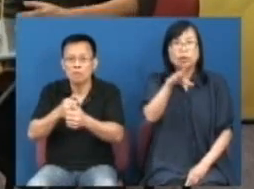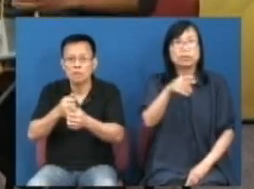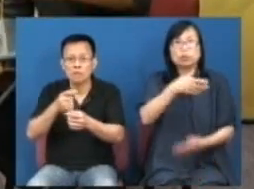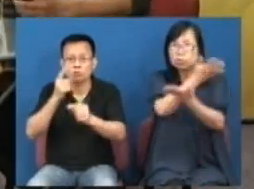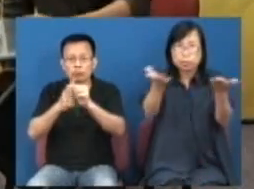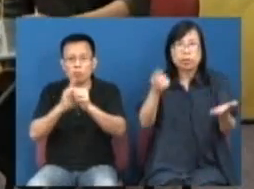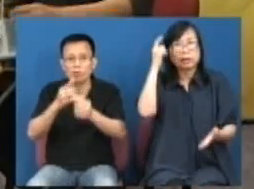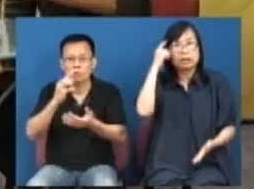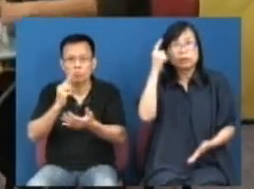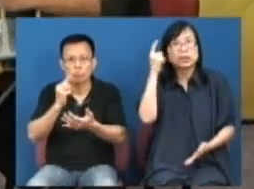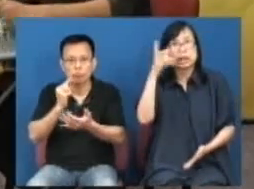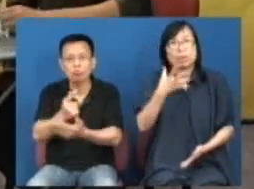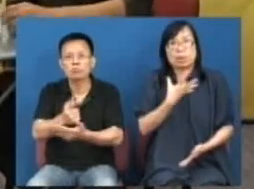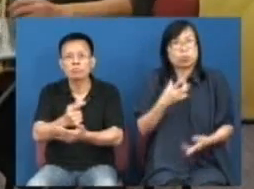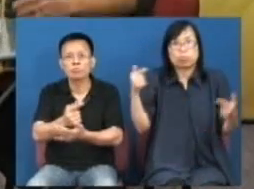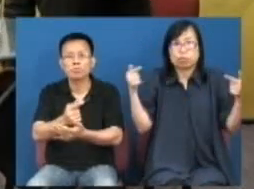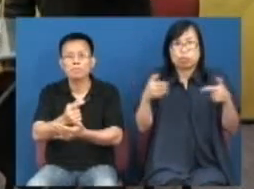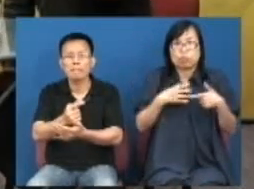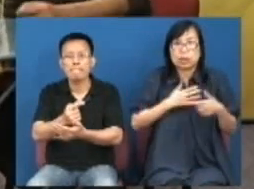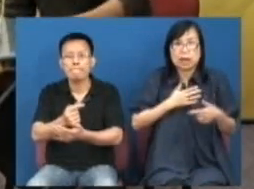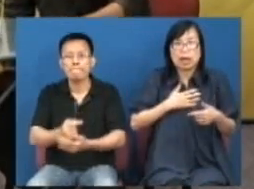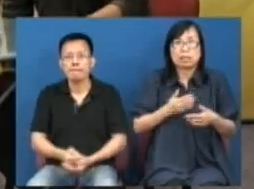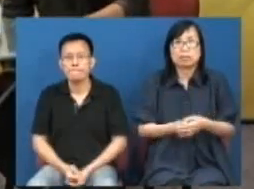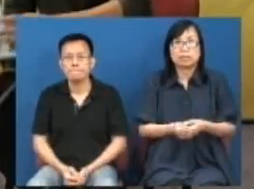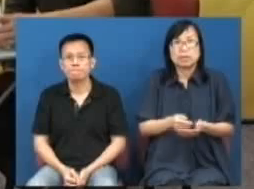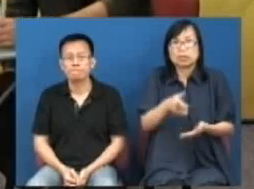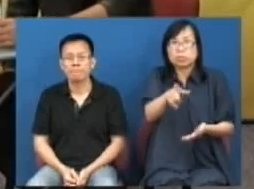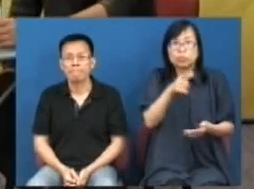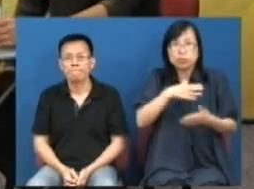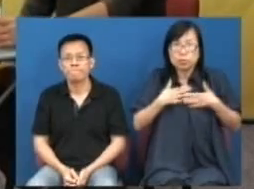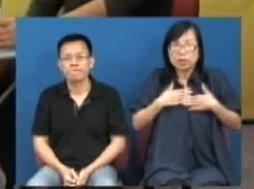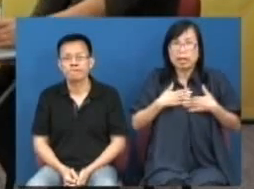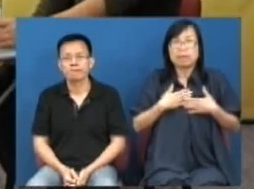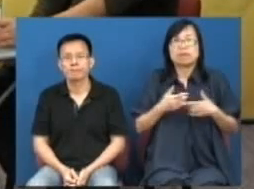大家就越驚，越驚就越同你死過。